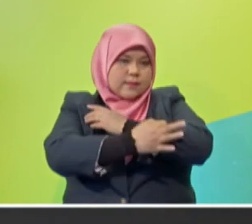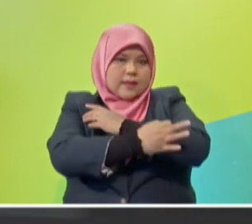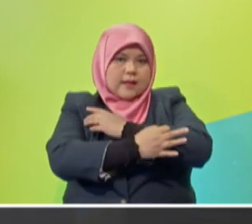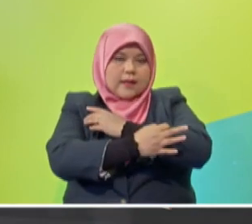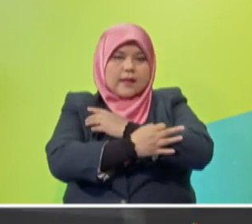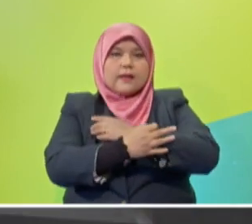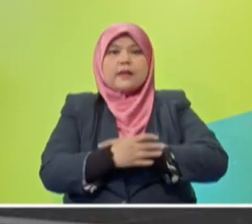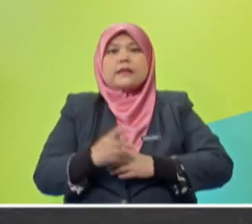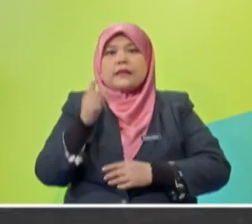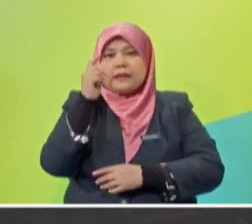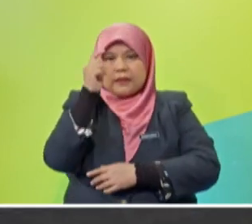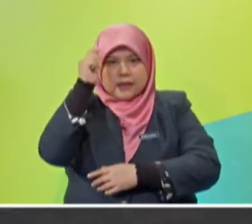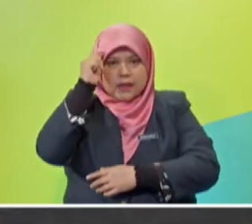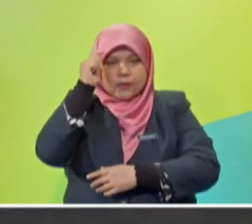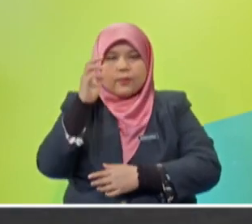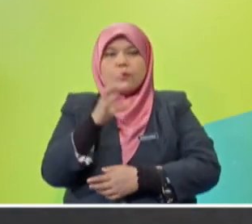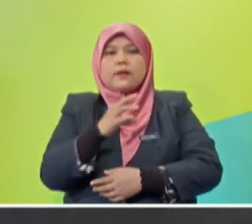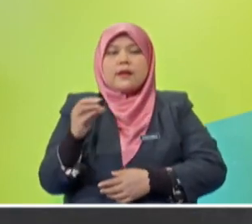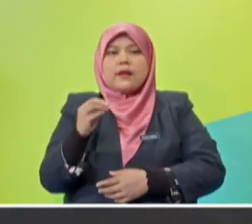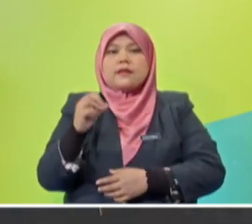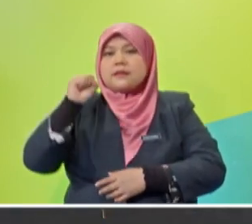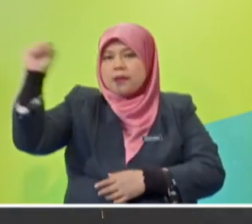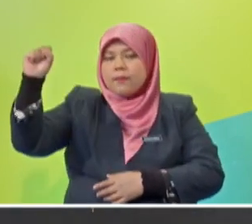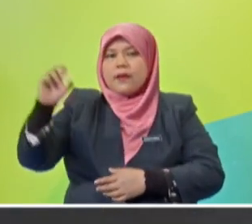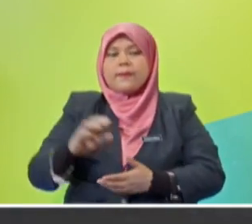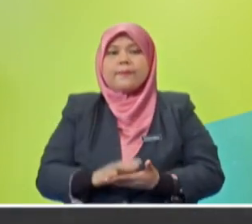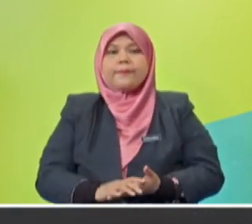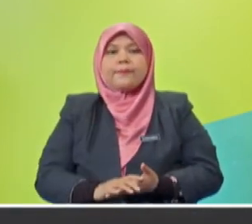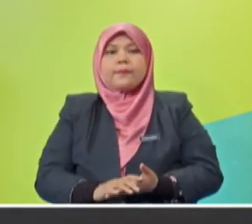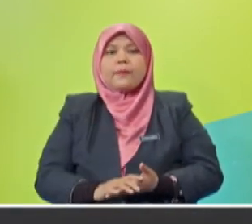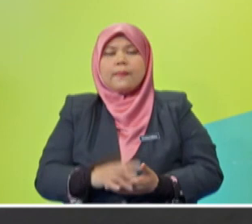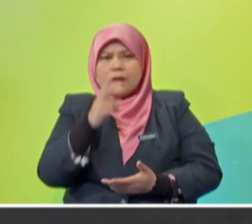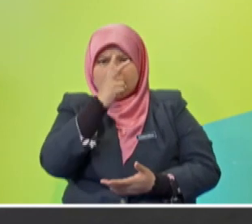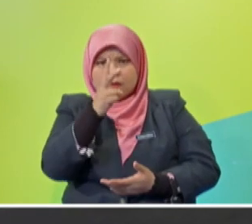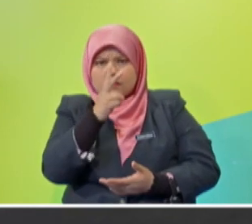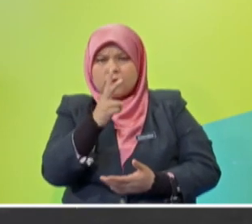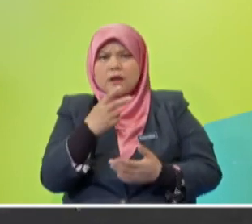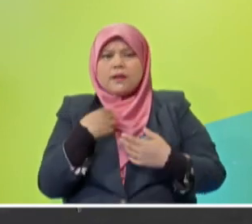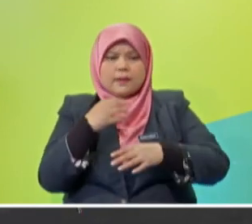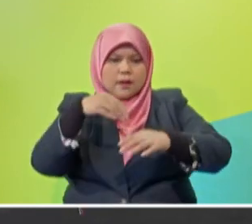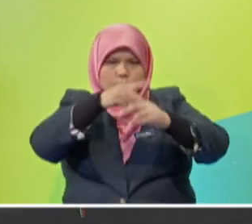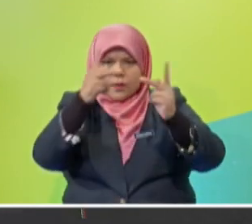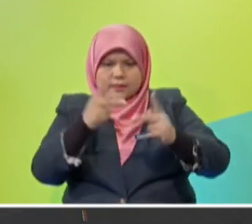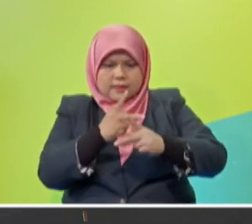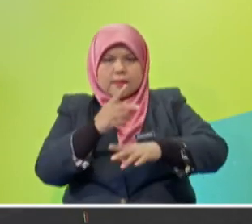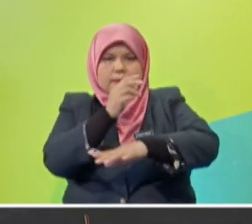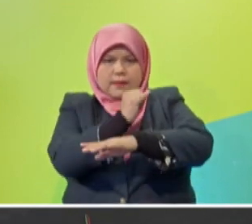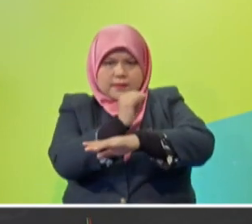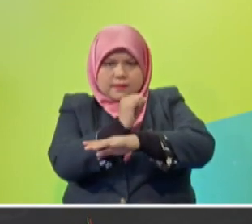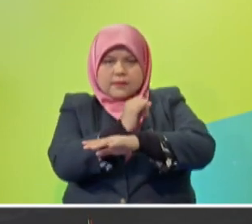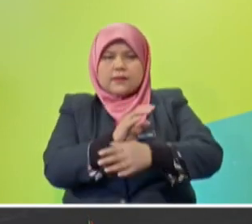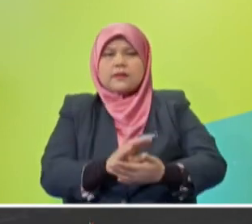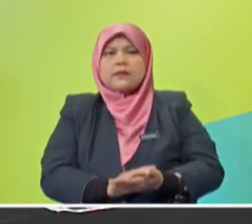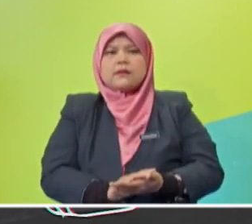Maran Terengganu dan juga di Inanam Sabah. Kalau kita lihat kepada kawasan perindustrian ini, sebenarnya kawasan